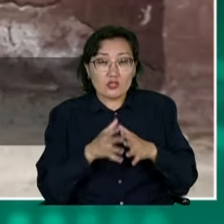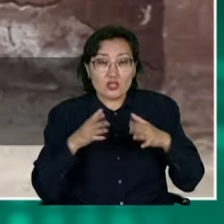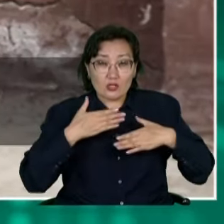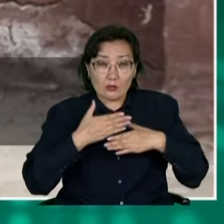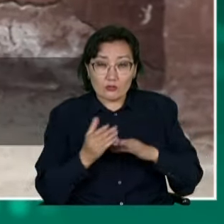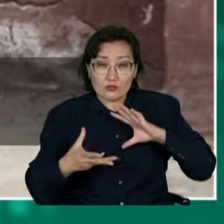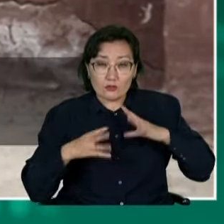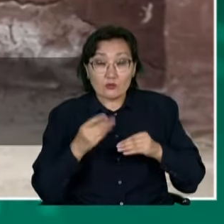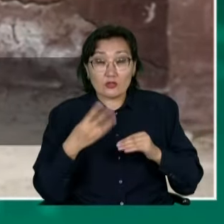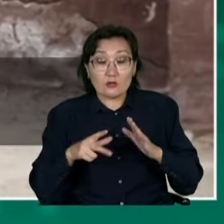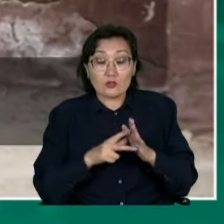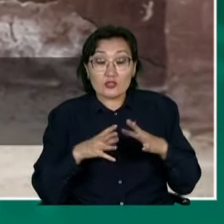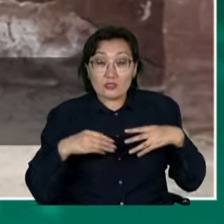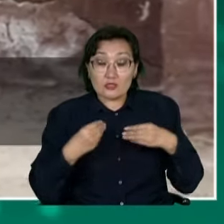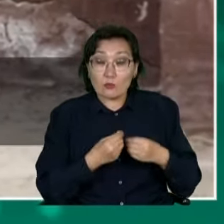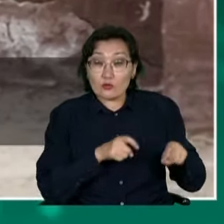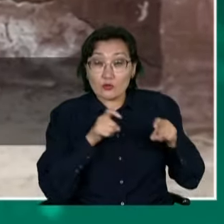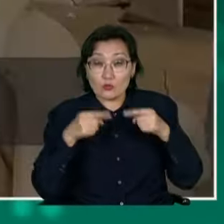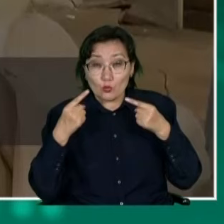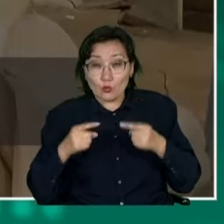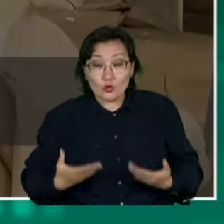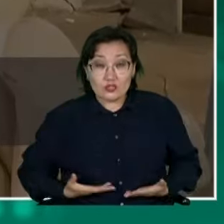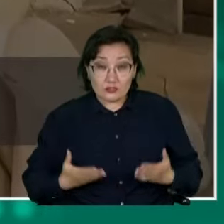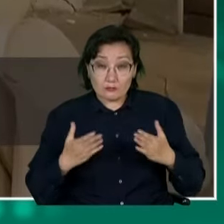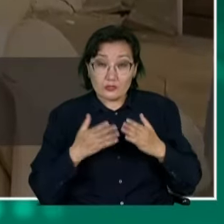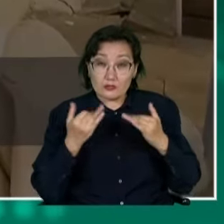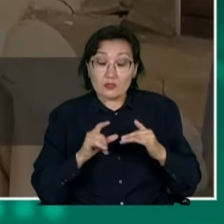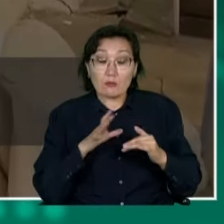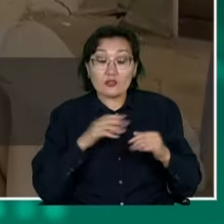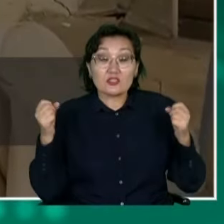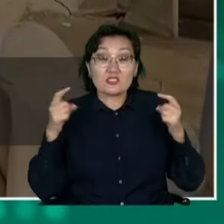В итоге 48 семей переселили в другое жилье. Сегодня стало